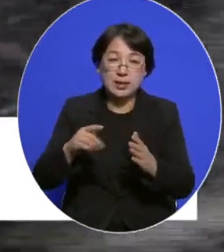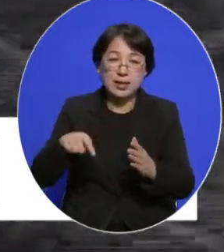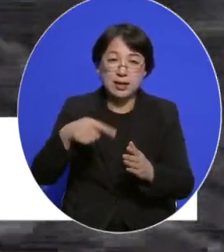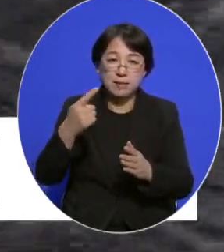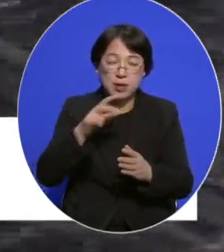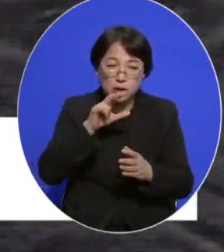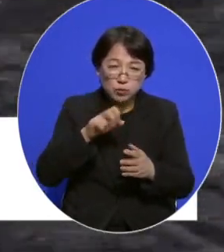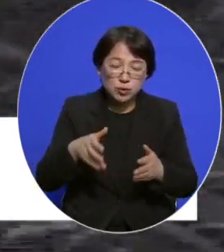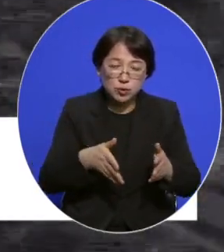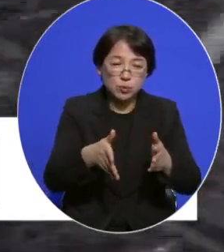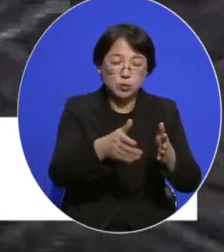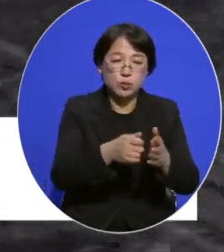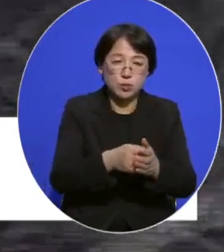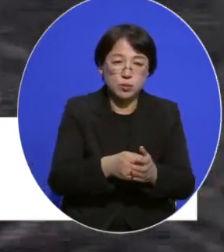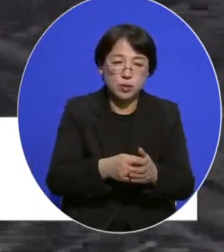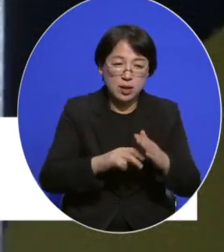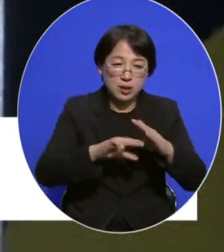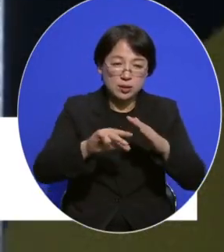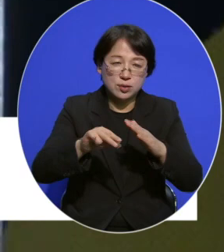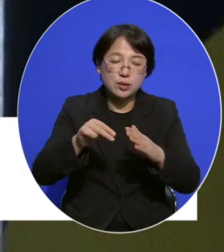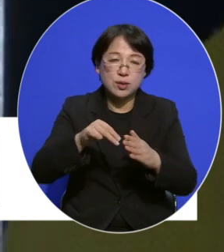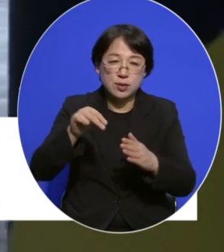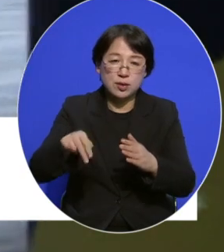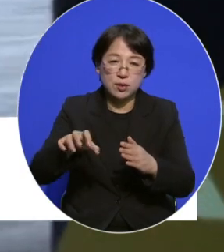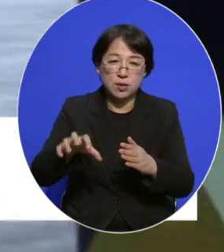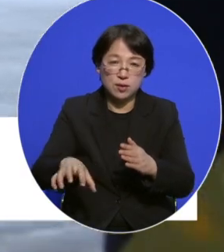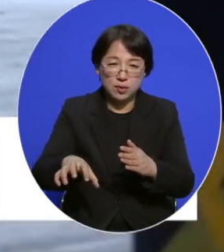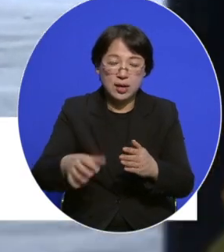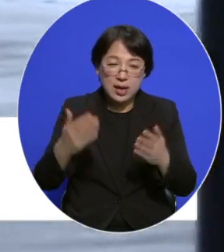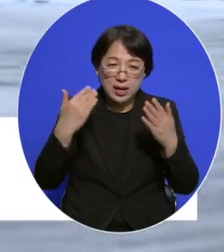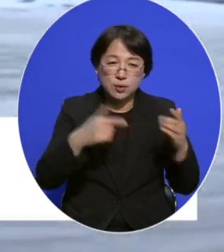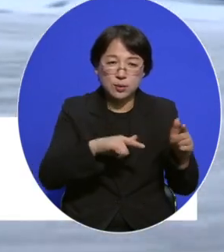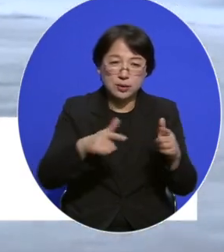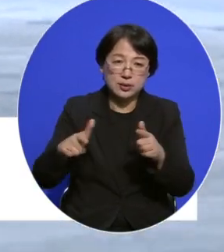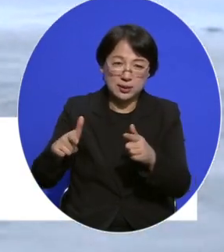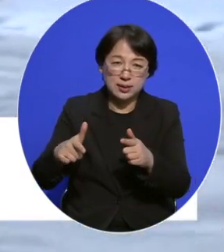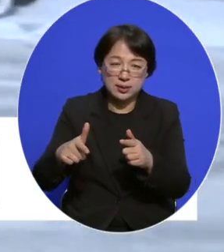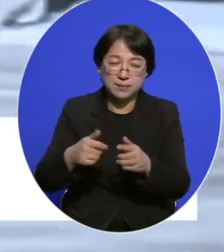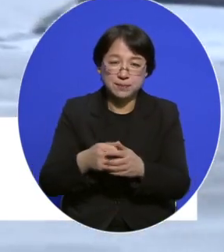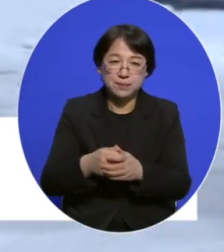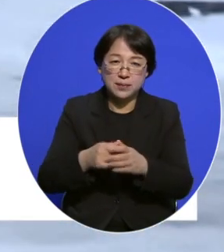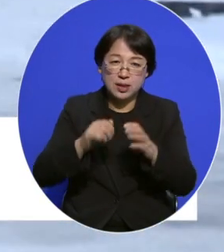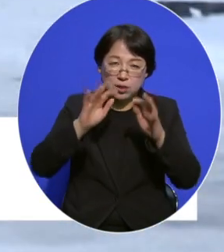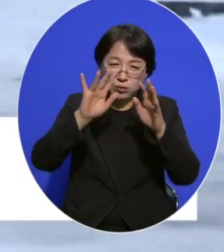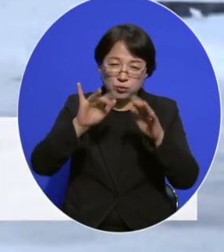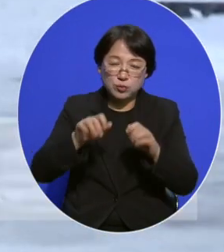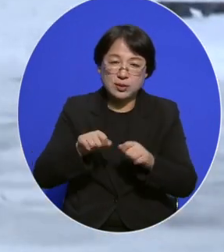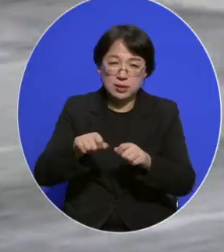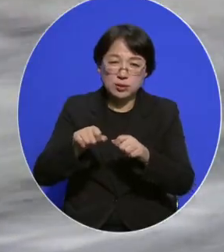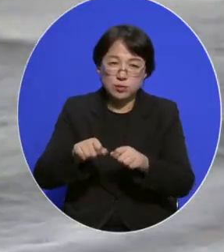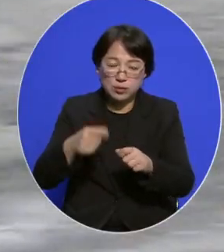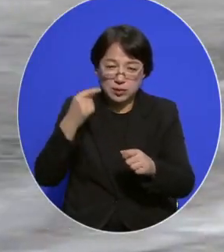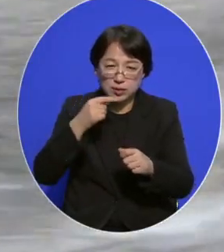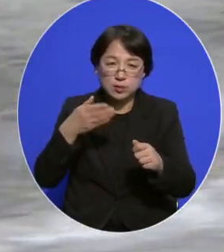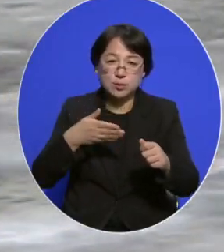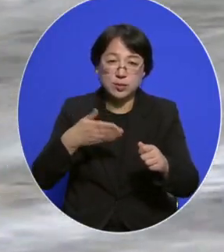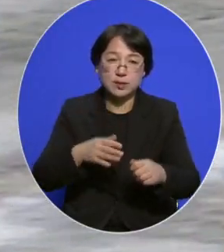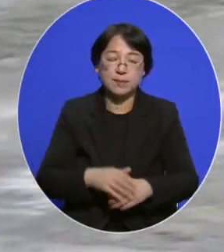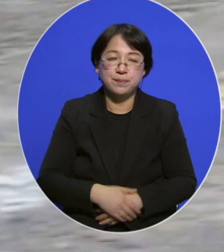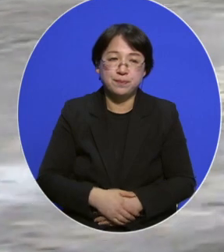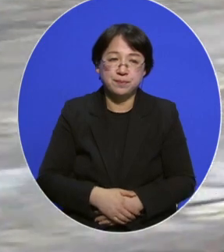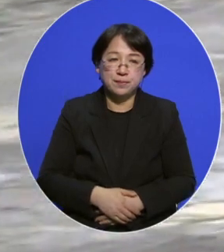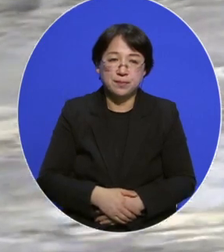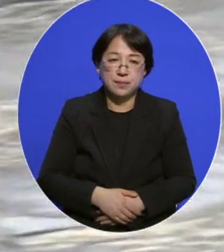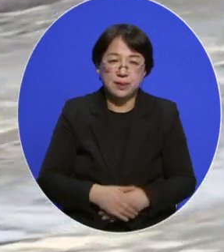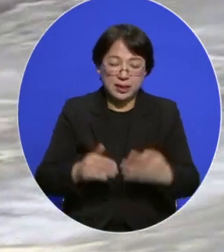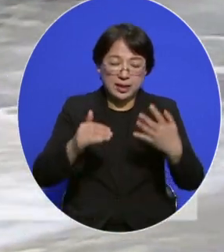이면도로와 전철역, 학교, 어린이집 인근에 후속 제설 작업도 철저히 할 것을 당부했습니다. 중대본 1단계가